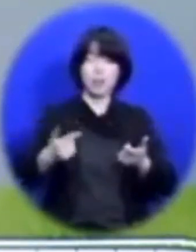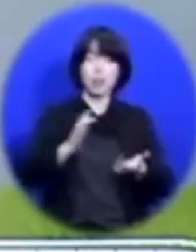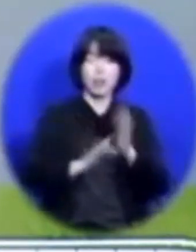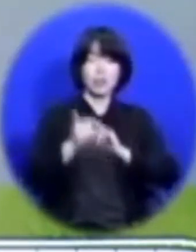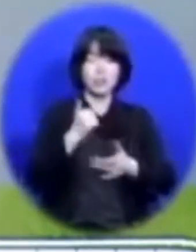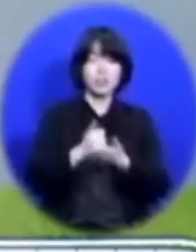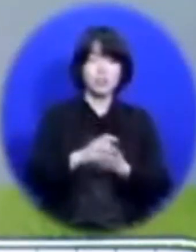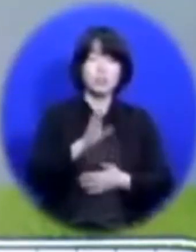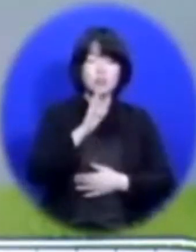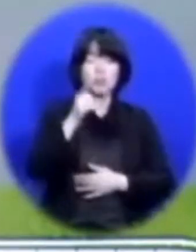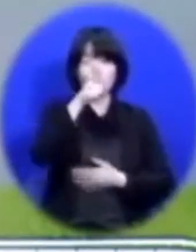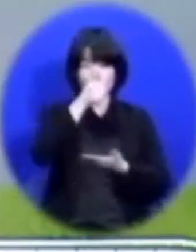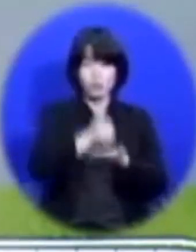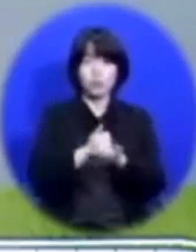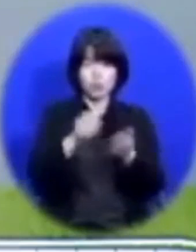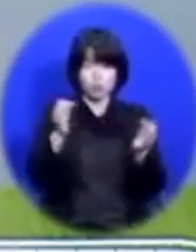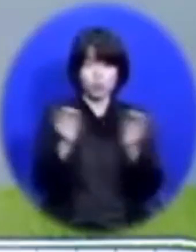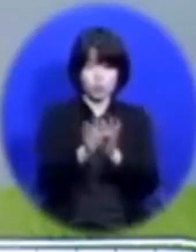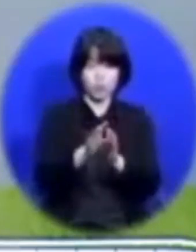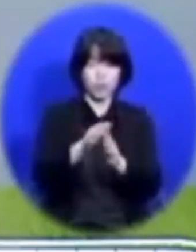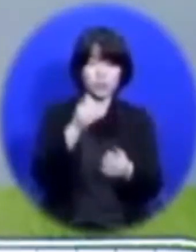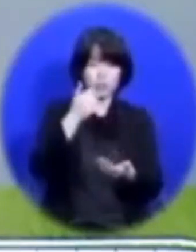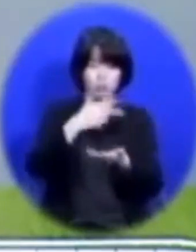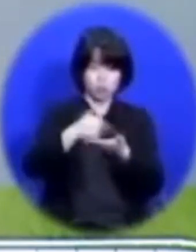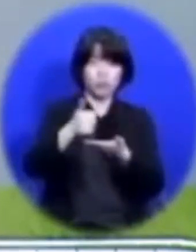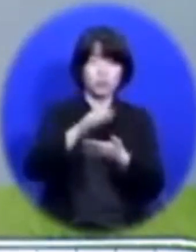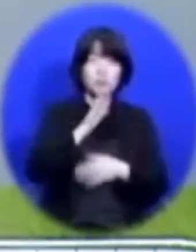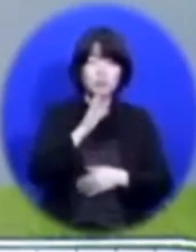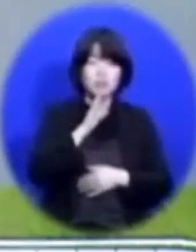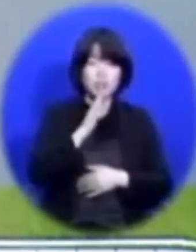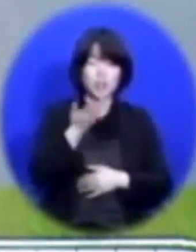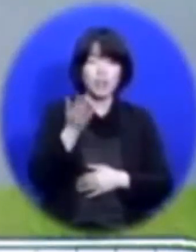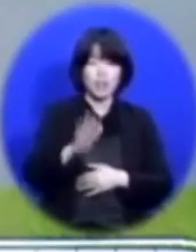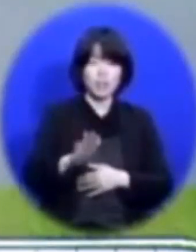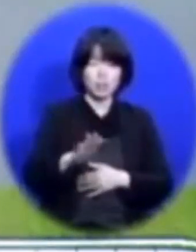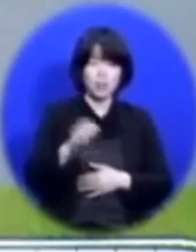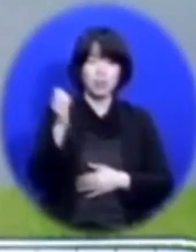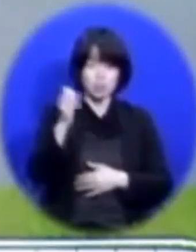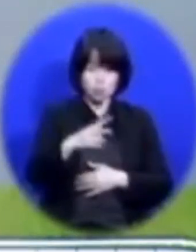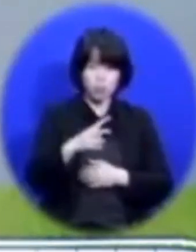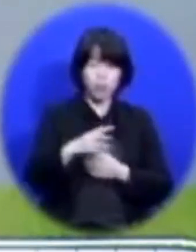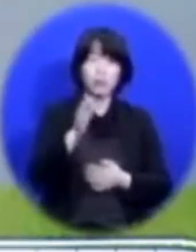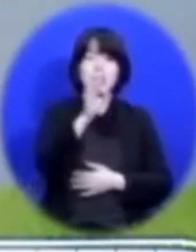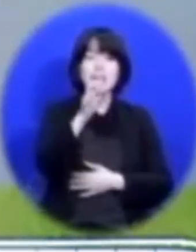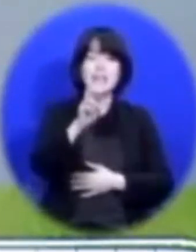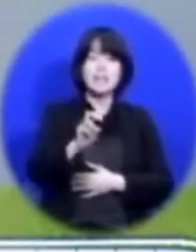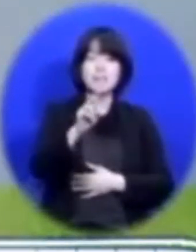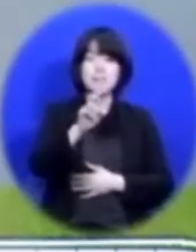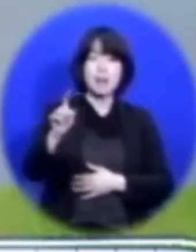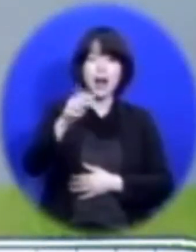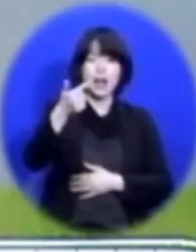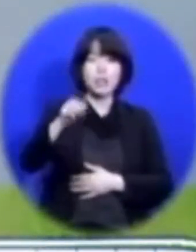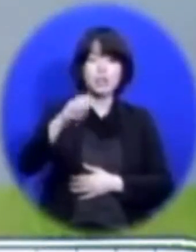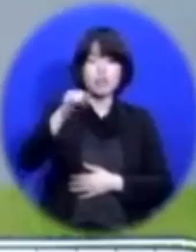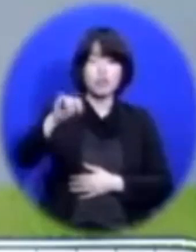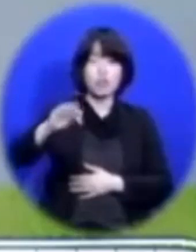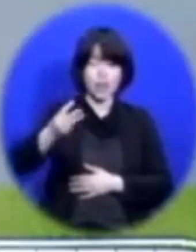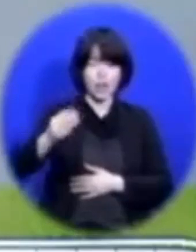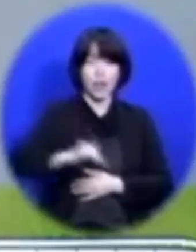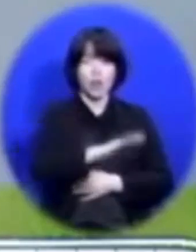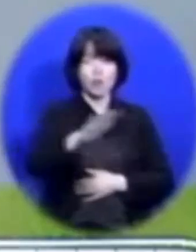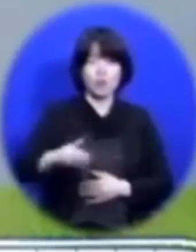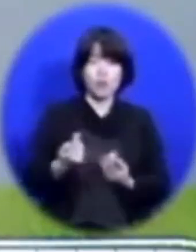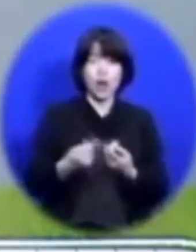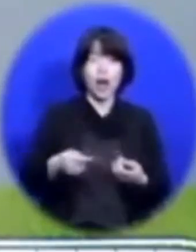우리의 속죄의주님이십니다.하지만예수님은 우리에게임마누엘이시기도합니다